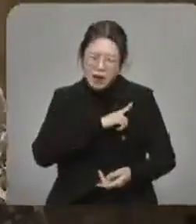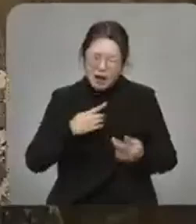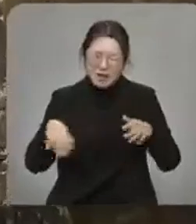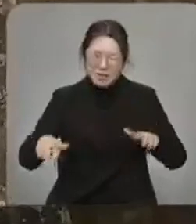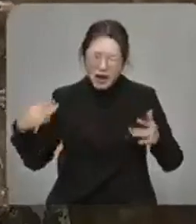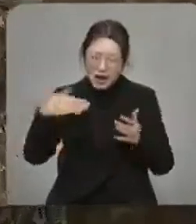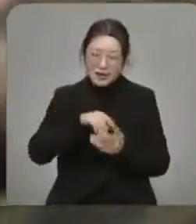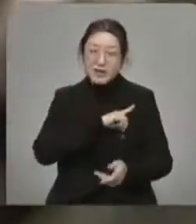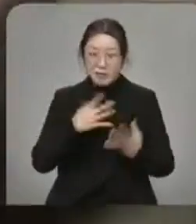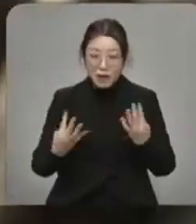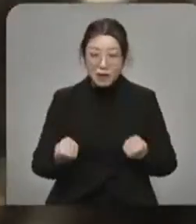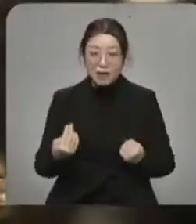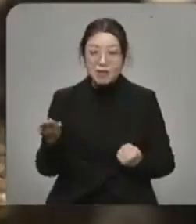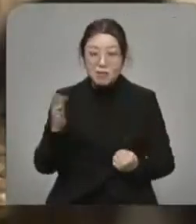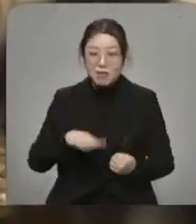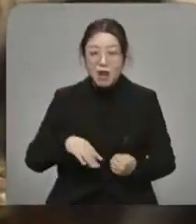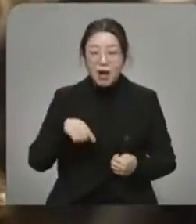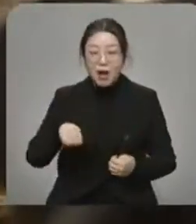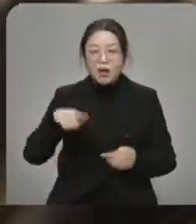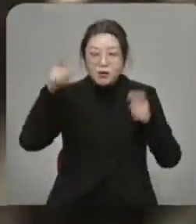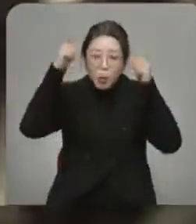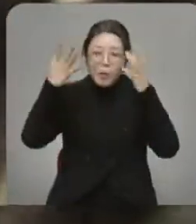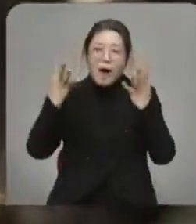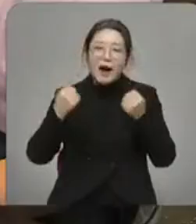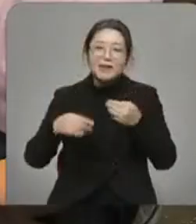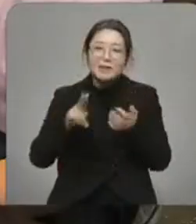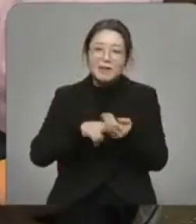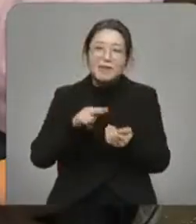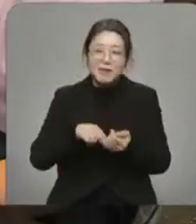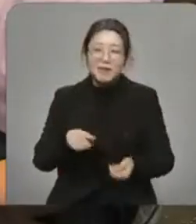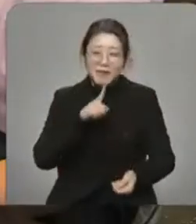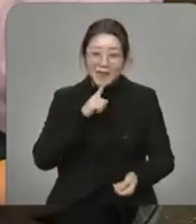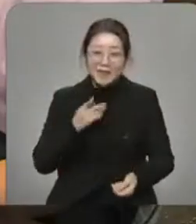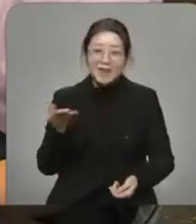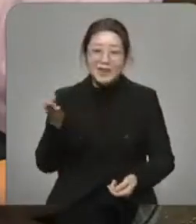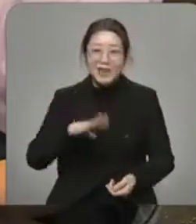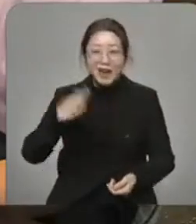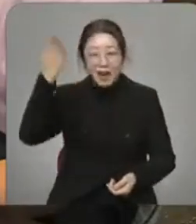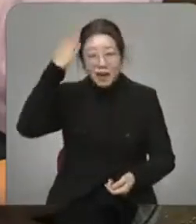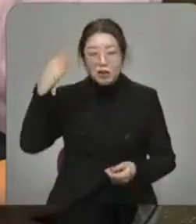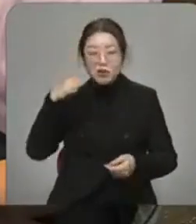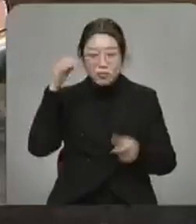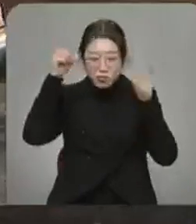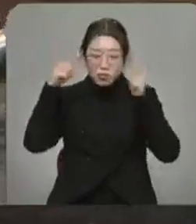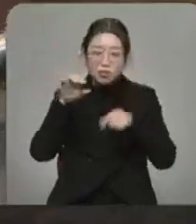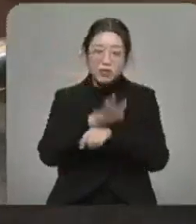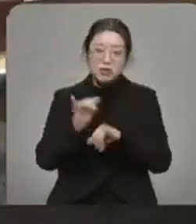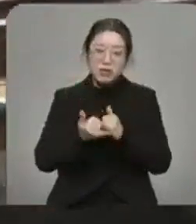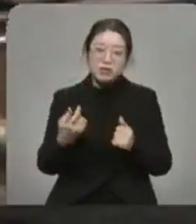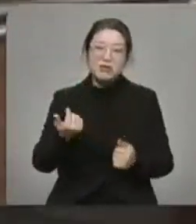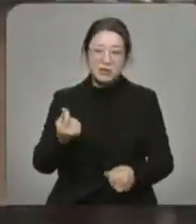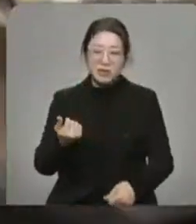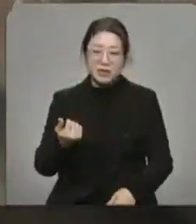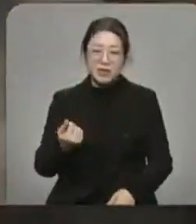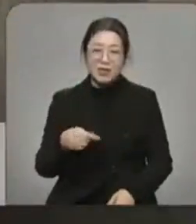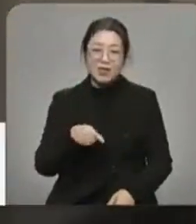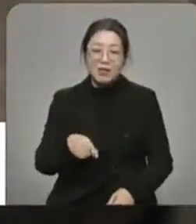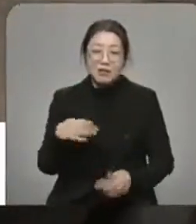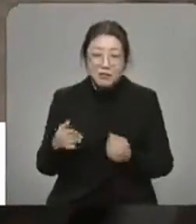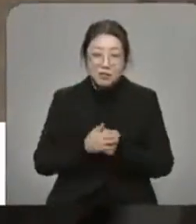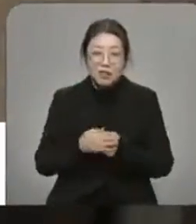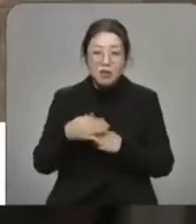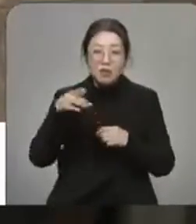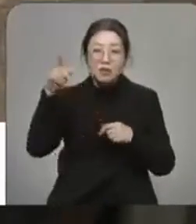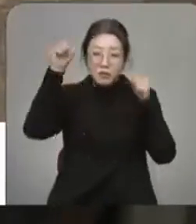최고치였습니다. 한우 공급은 크게 늘었다는 의미입니다. 하지만 한우 수요는 줄었습니다. 그 결과는 한우